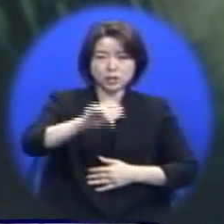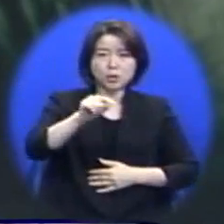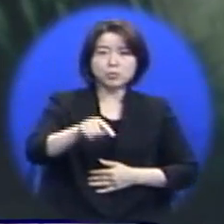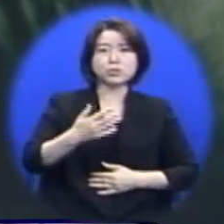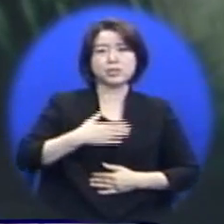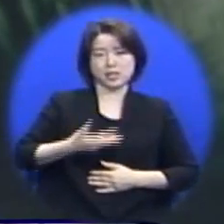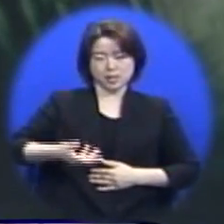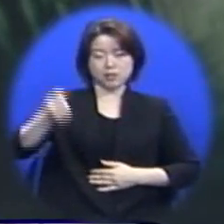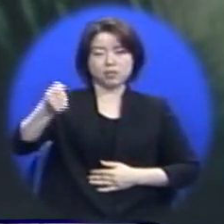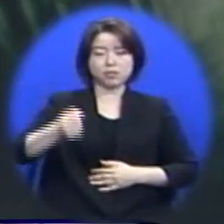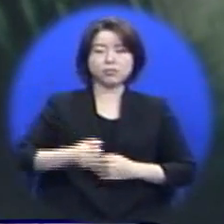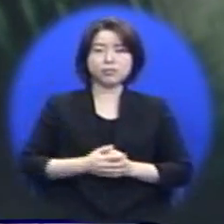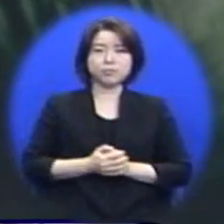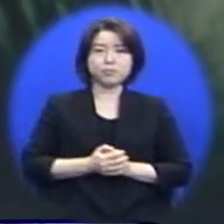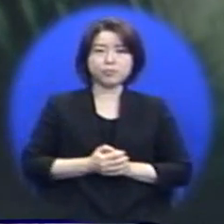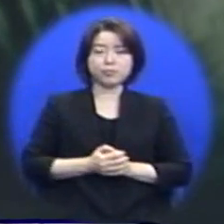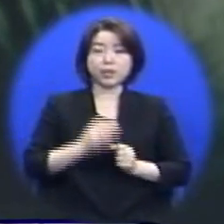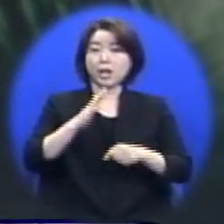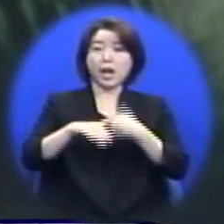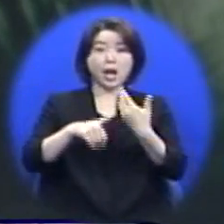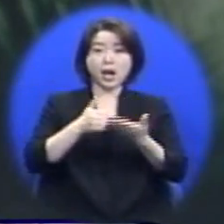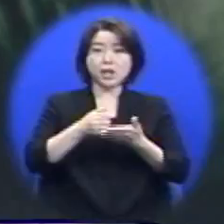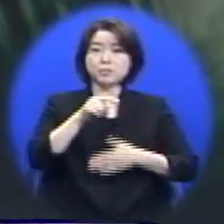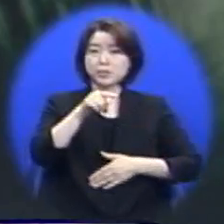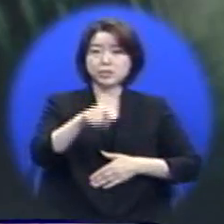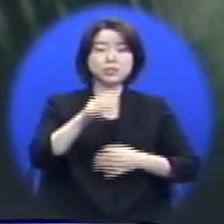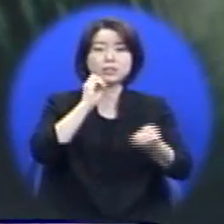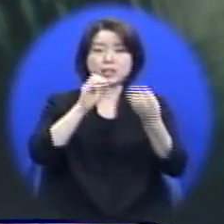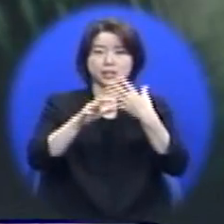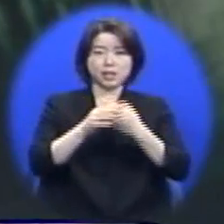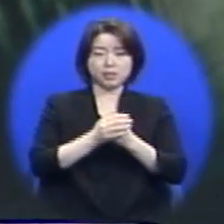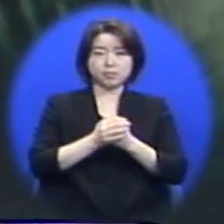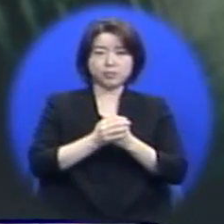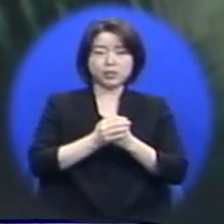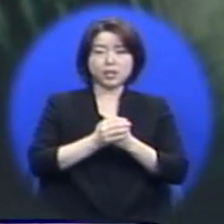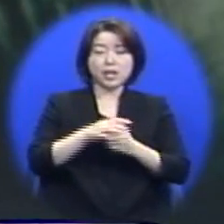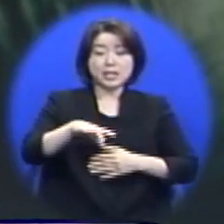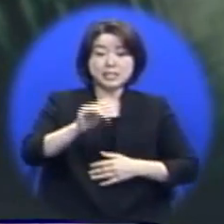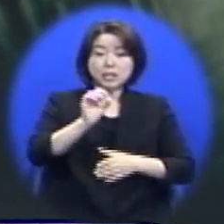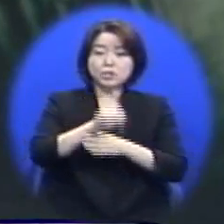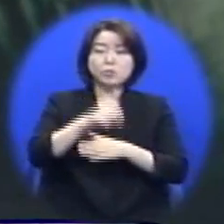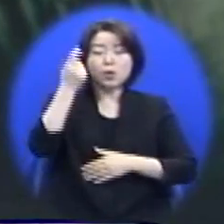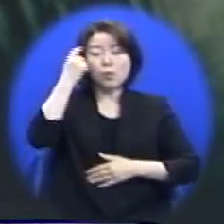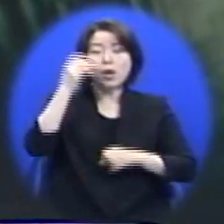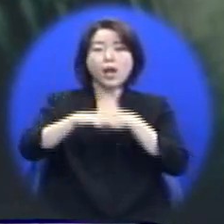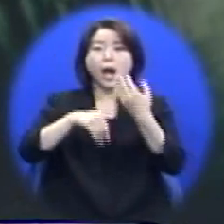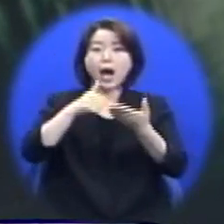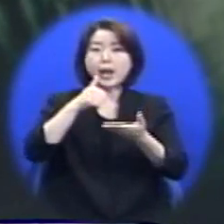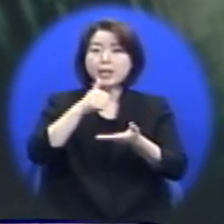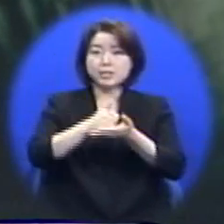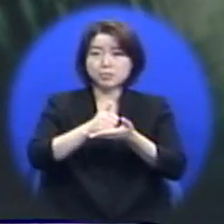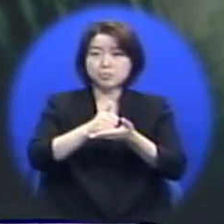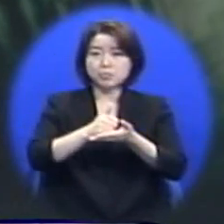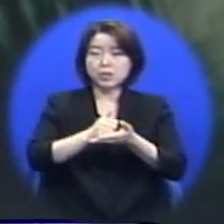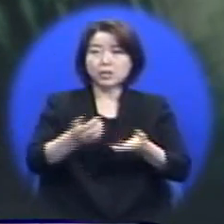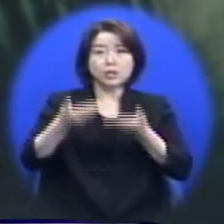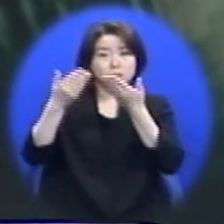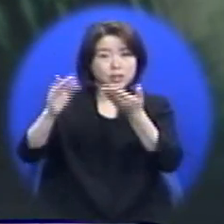하나님은 그 대답을 하라는 첫 열매 왜 하나님께 바쳐야 되죠? 우리가 하나님의 특별한